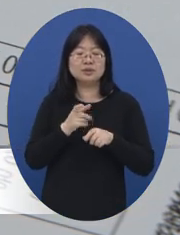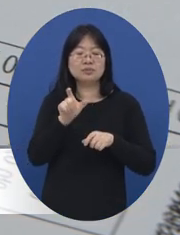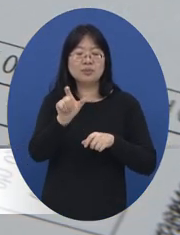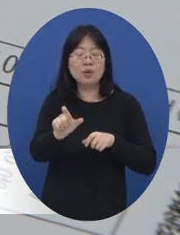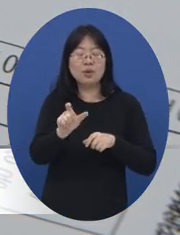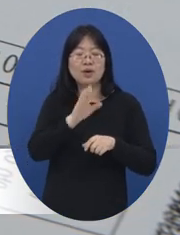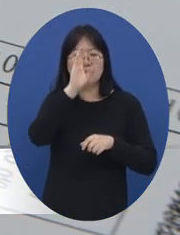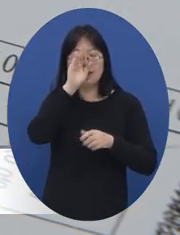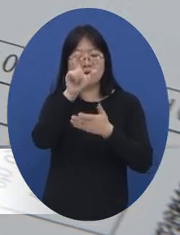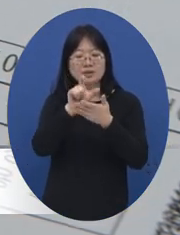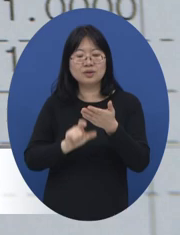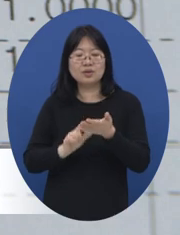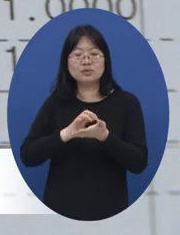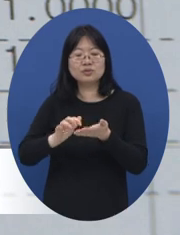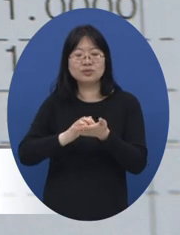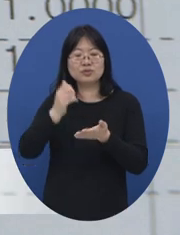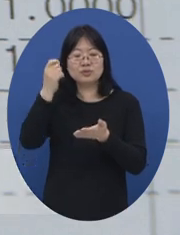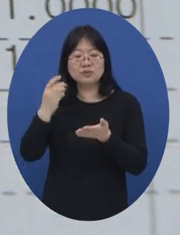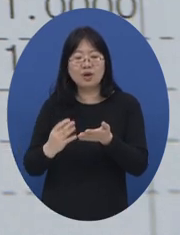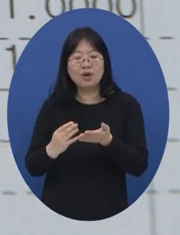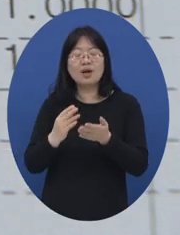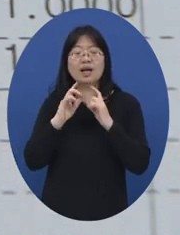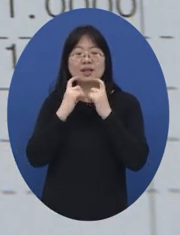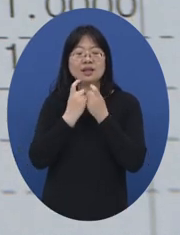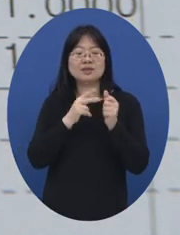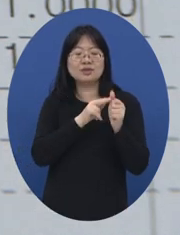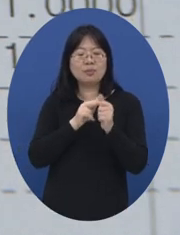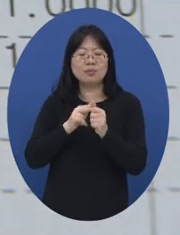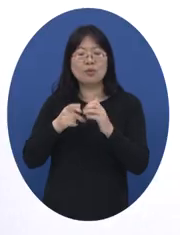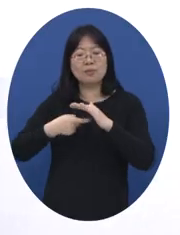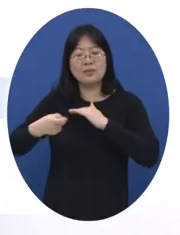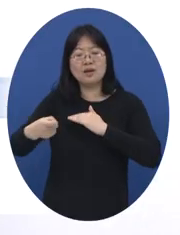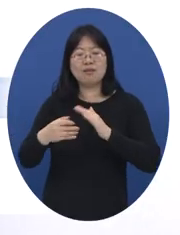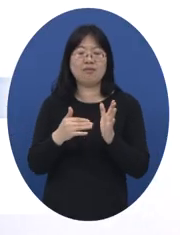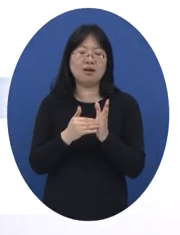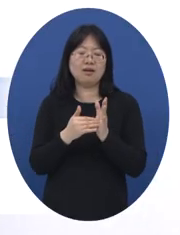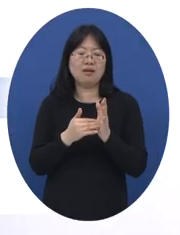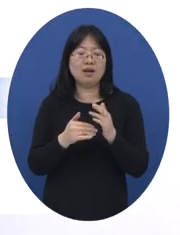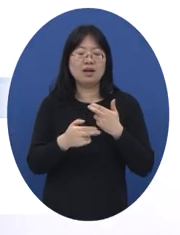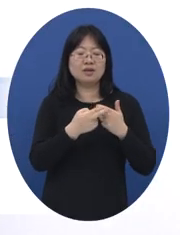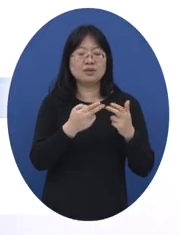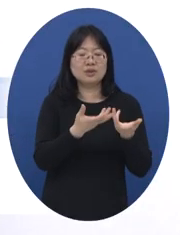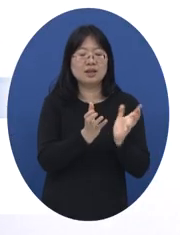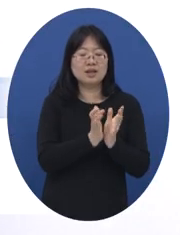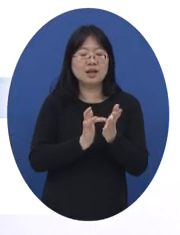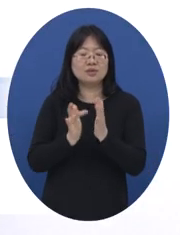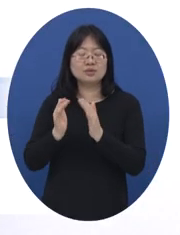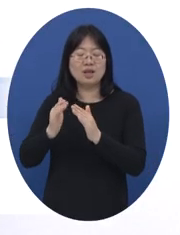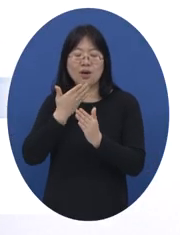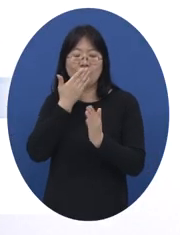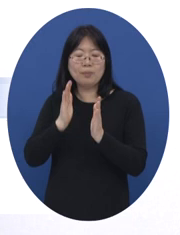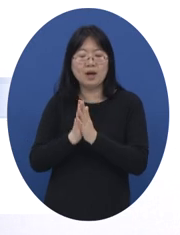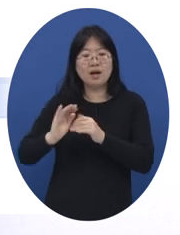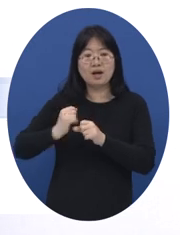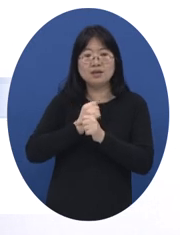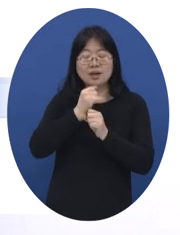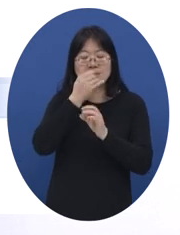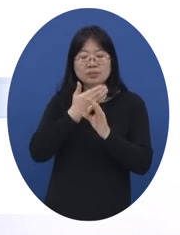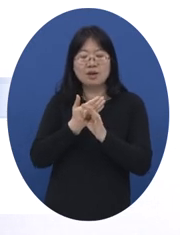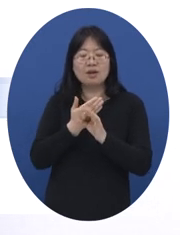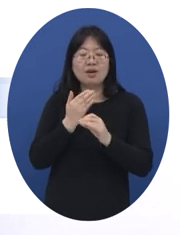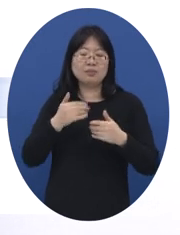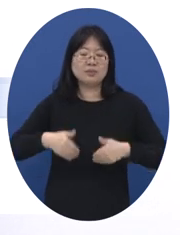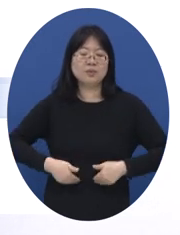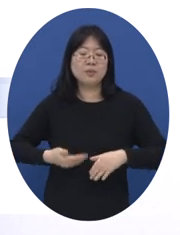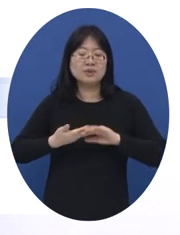등 수천 건에 달하는 개인 정보가 유출 됐습니다 의료기관과 약국이 다 막을 하게 되면 필요 이상으로 약을 과다